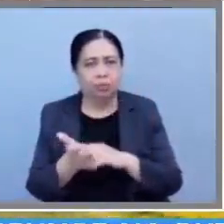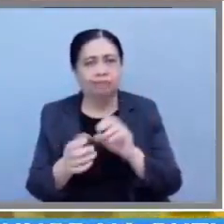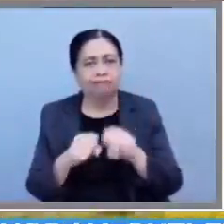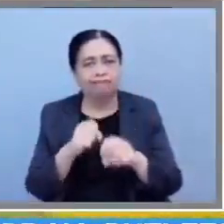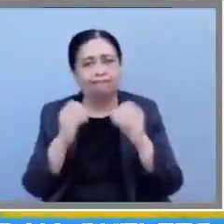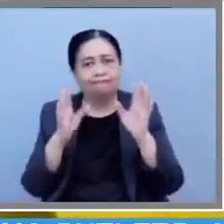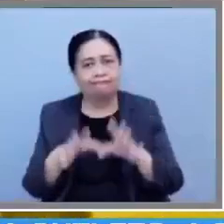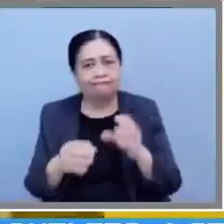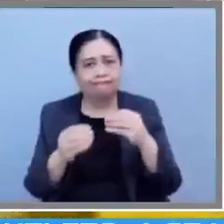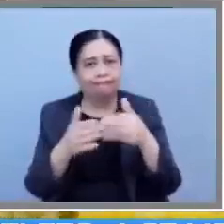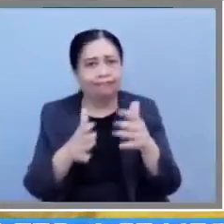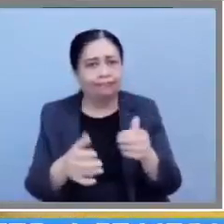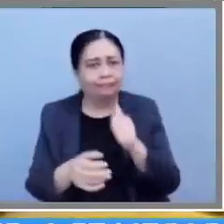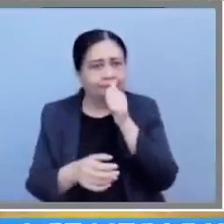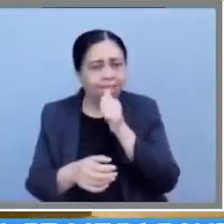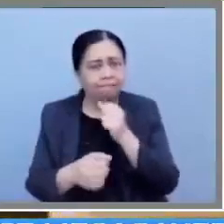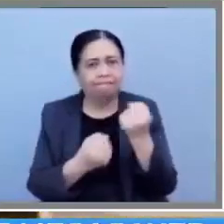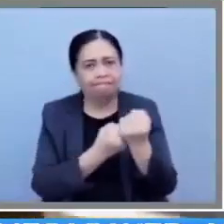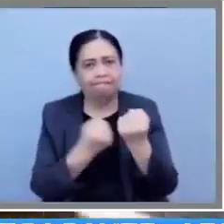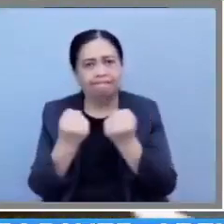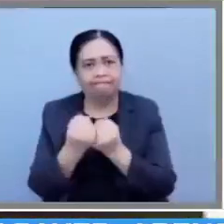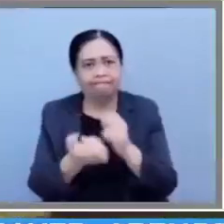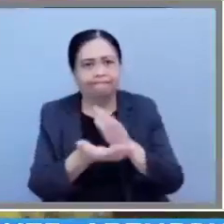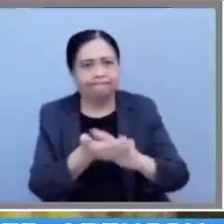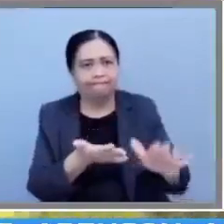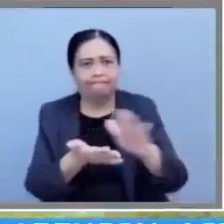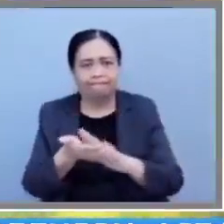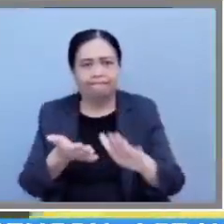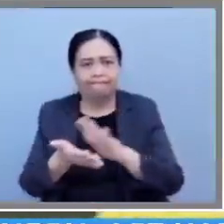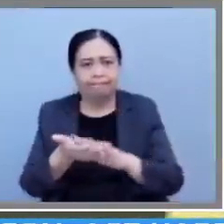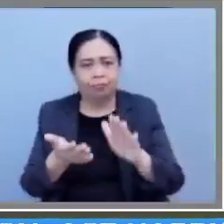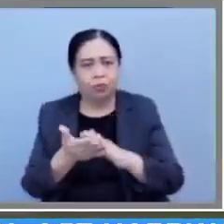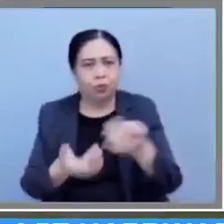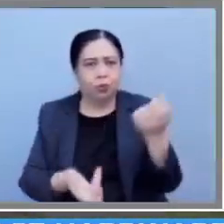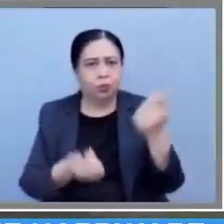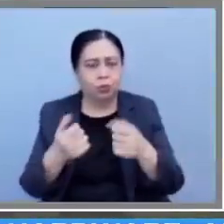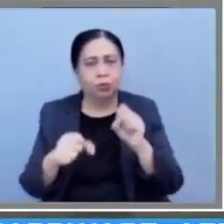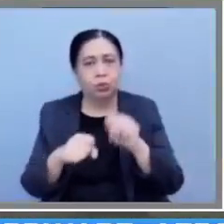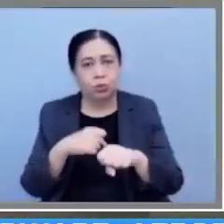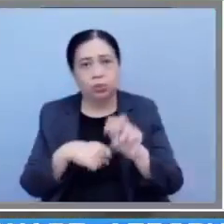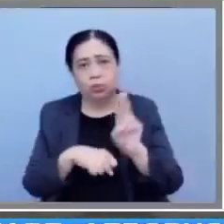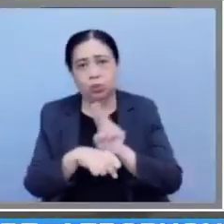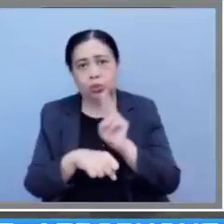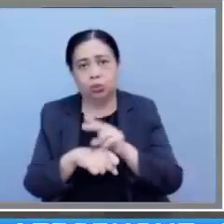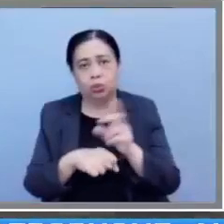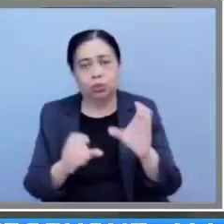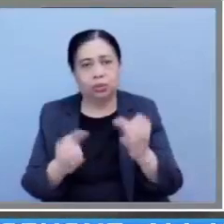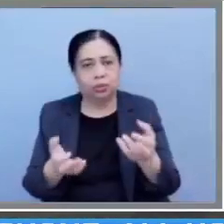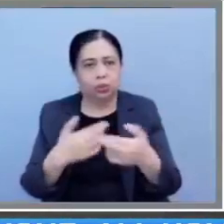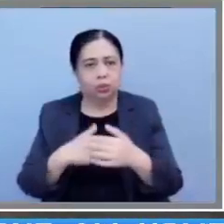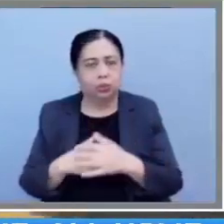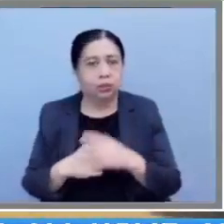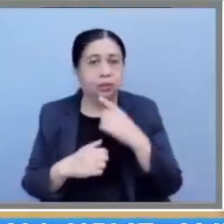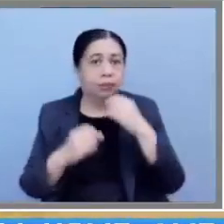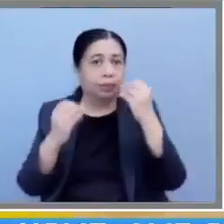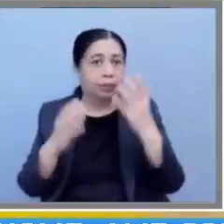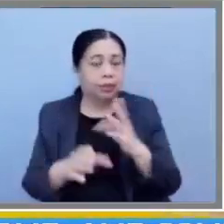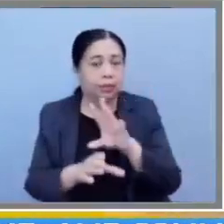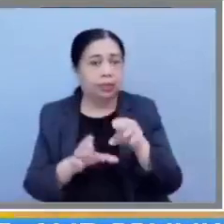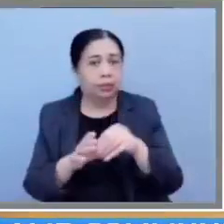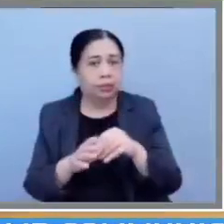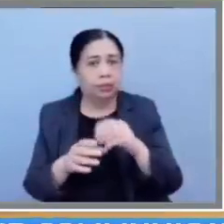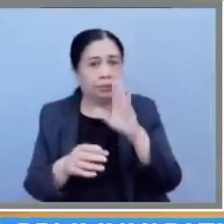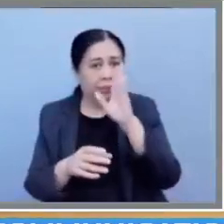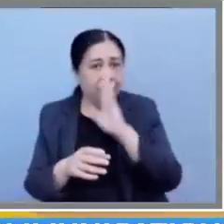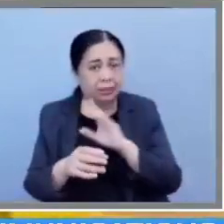roon sama-samang naglinis ng eskwelahan para magamit nila ngayong araw. Ayon sa mga guro, kabilang sa mga napinsalay ang